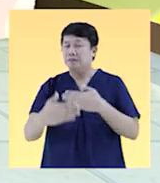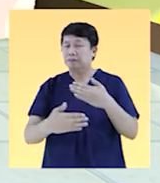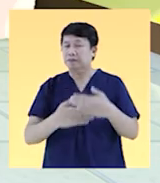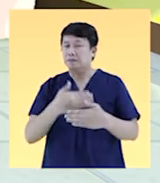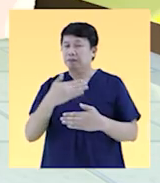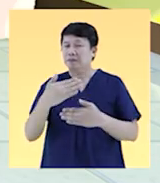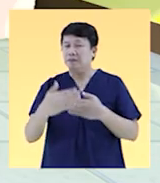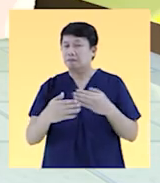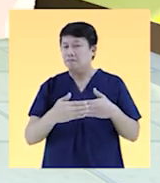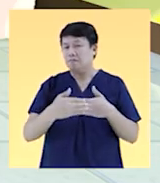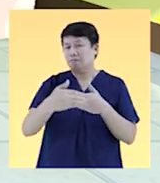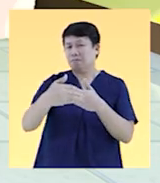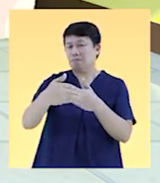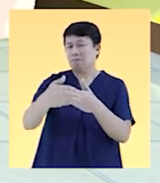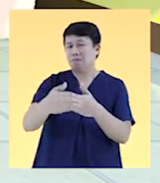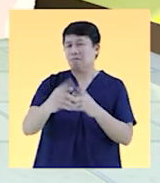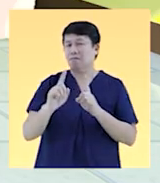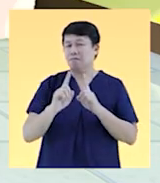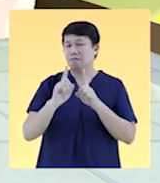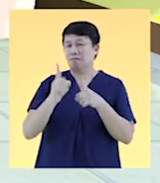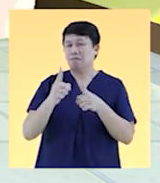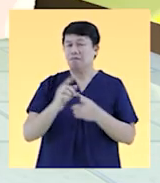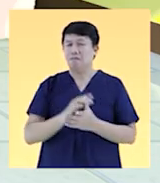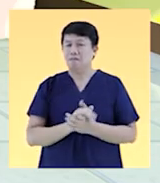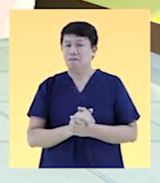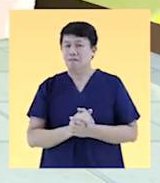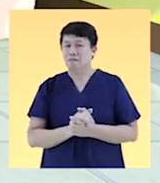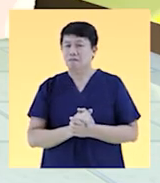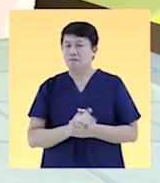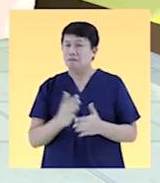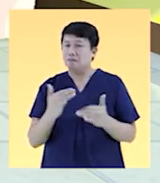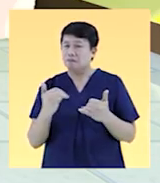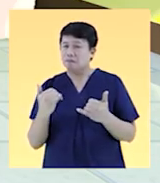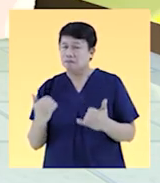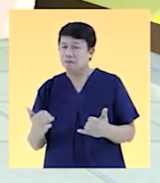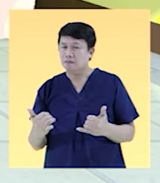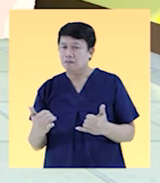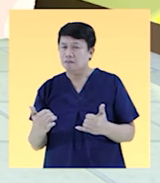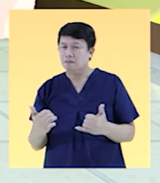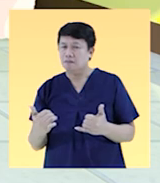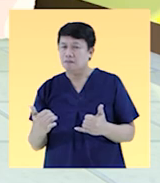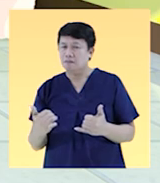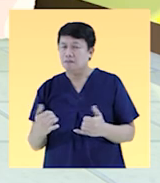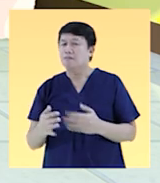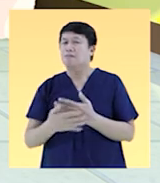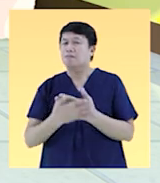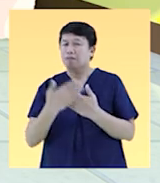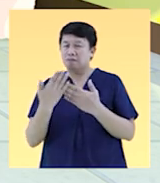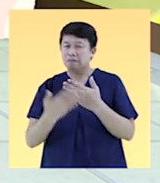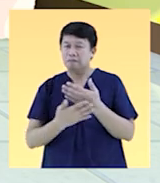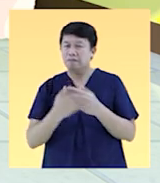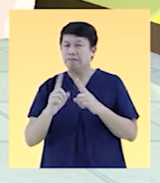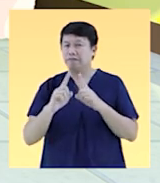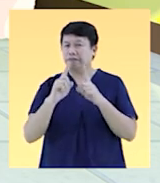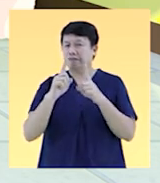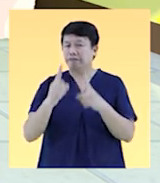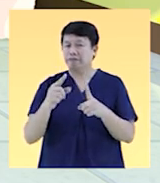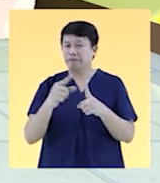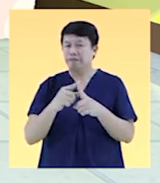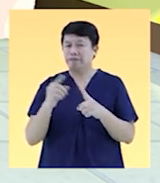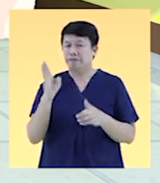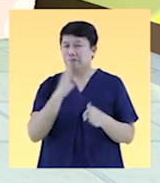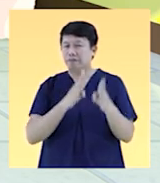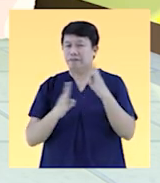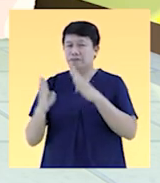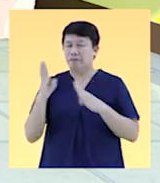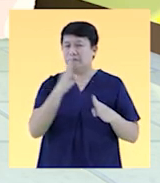procedure. At gagabayan ka nito sa pagsagot. Ngayon po, mas mapapadali na ang pagsagot ko ng